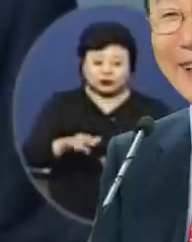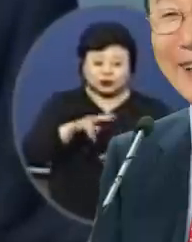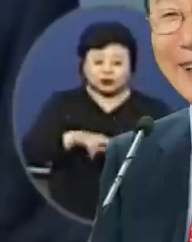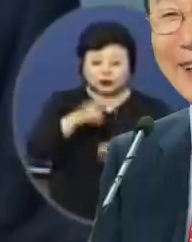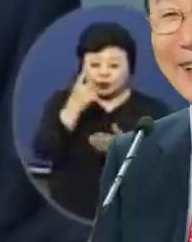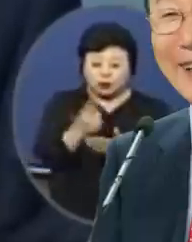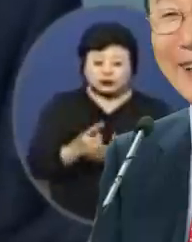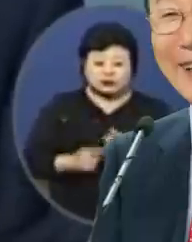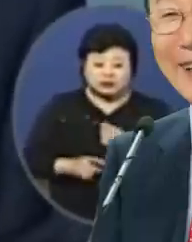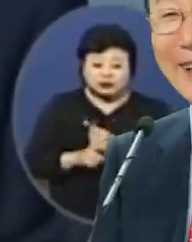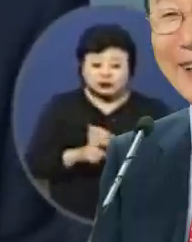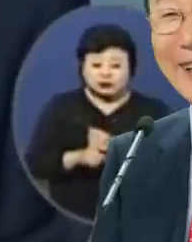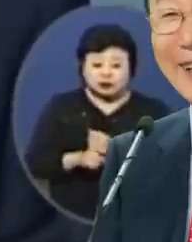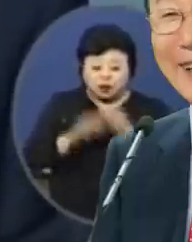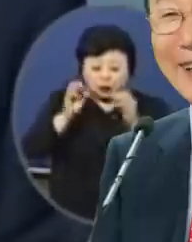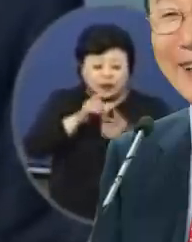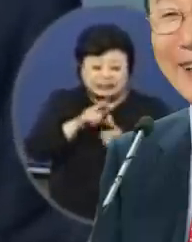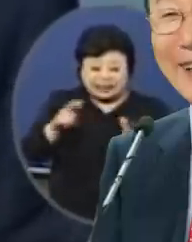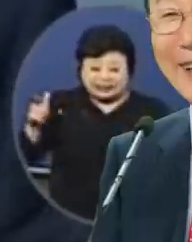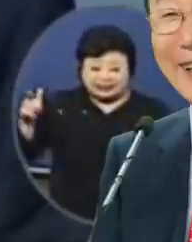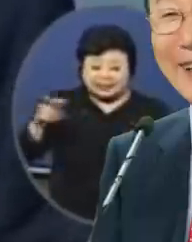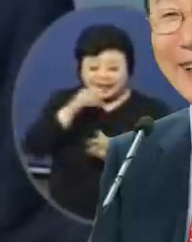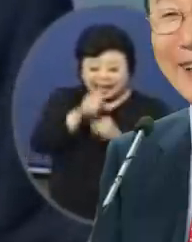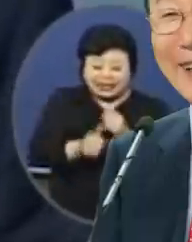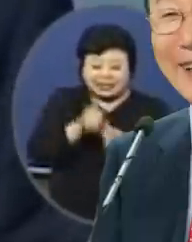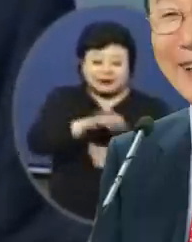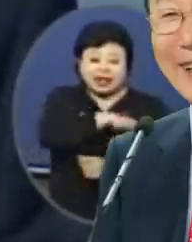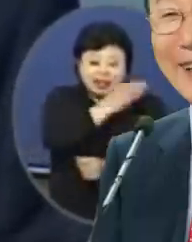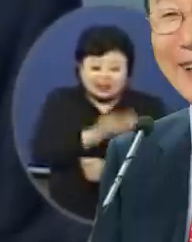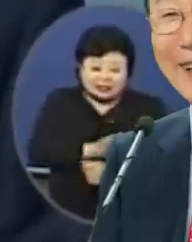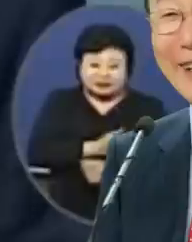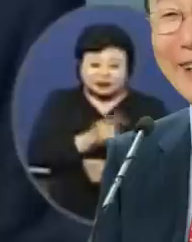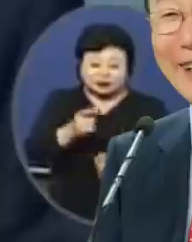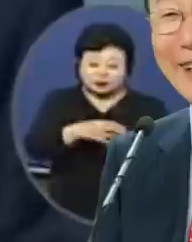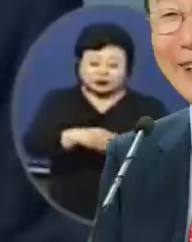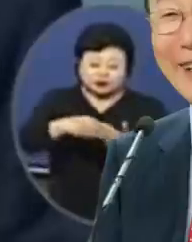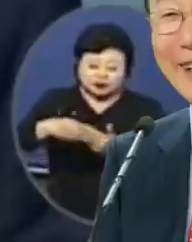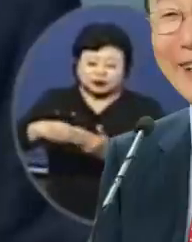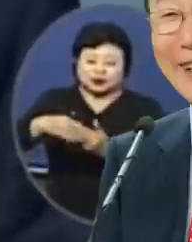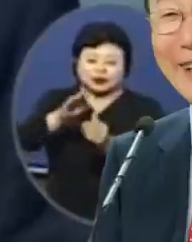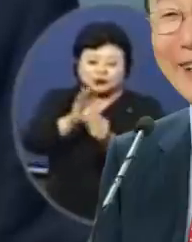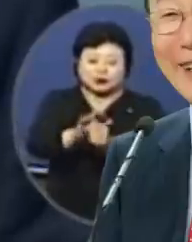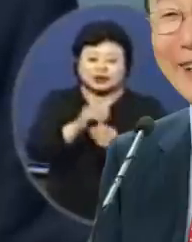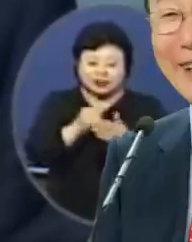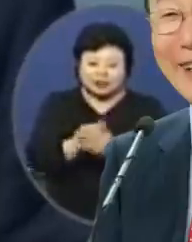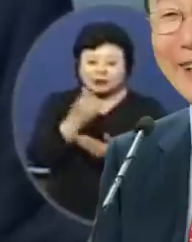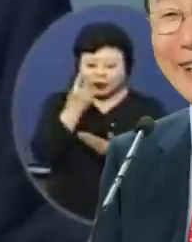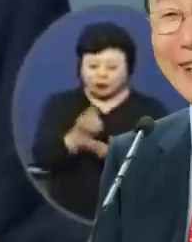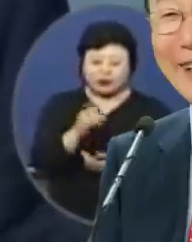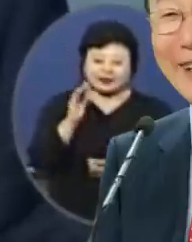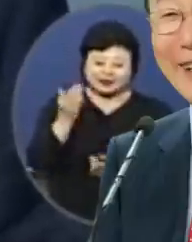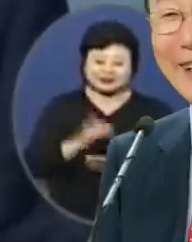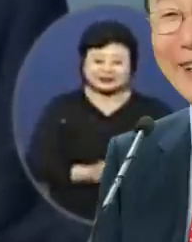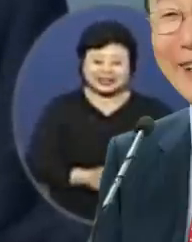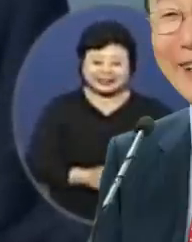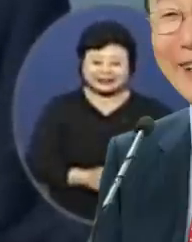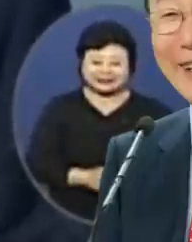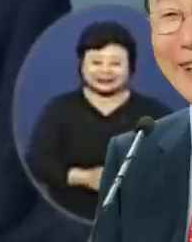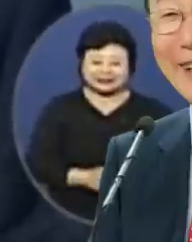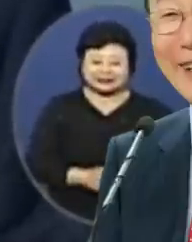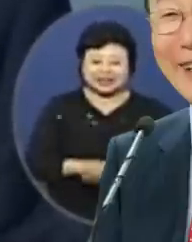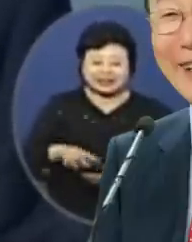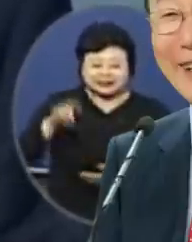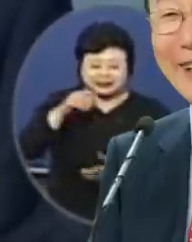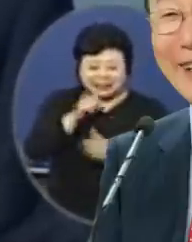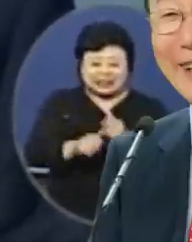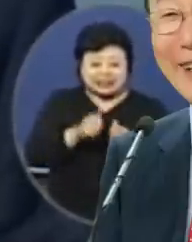것도 눈에 보이지 않는 하나님의 능력이 여러분을 끌어당김으로 이 자리에 오시게 된 것입니다. 창세기도